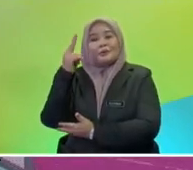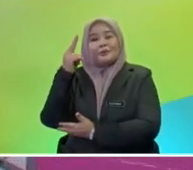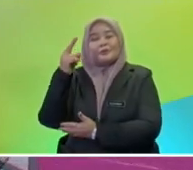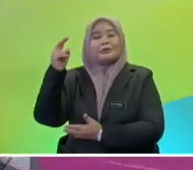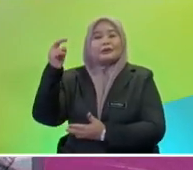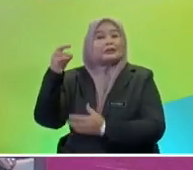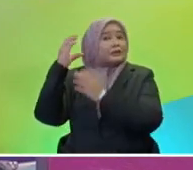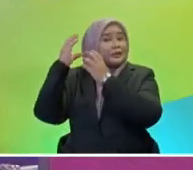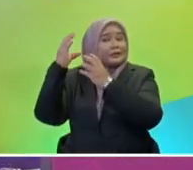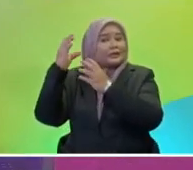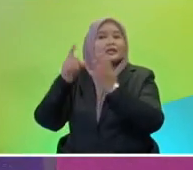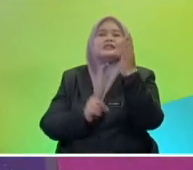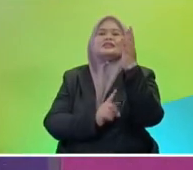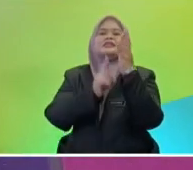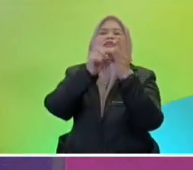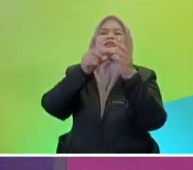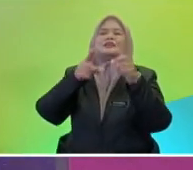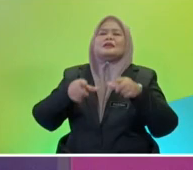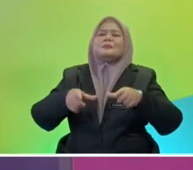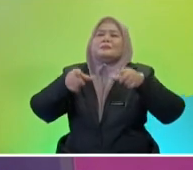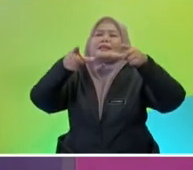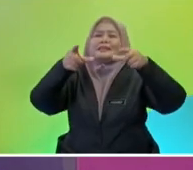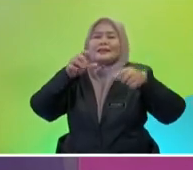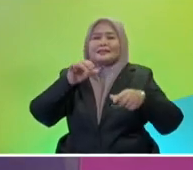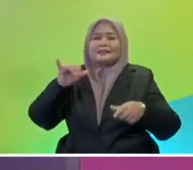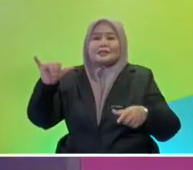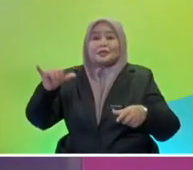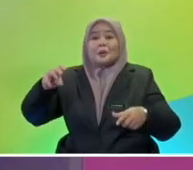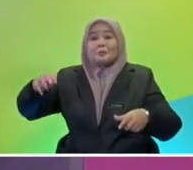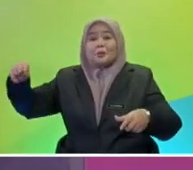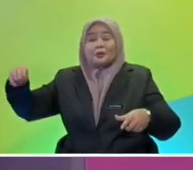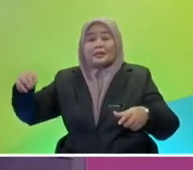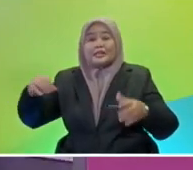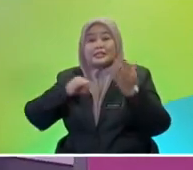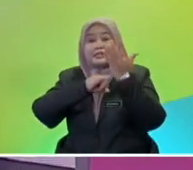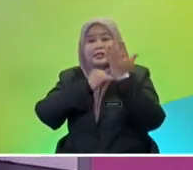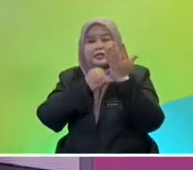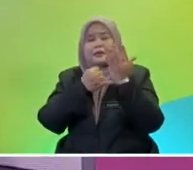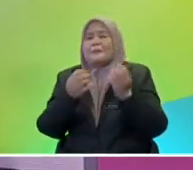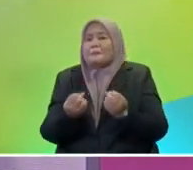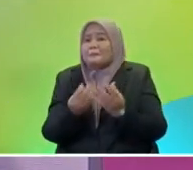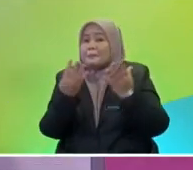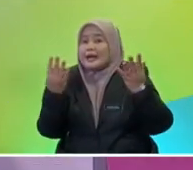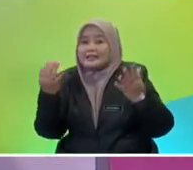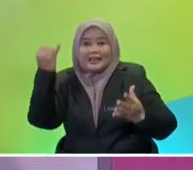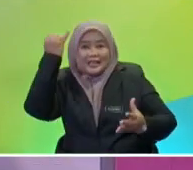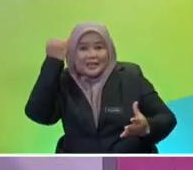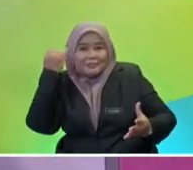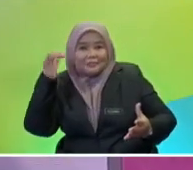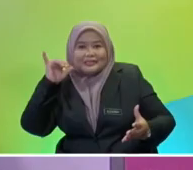tinggi batangnya murid sejati banyak ilmunya